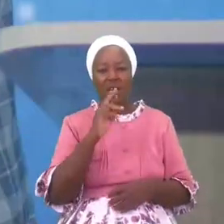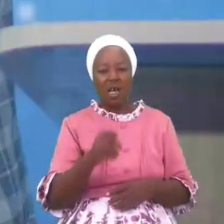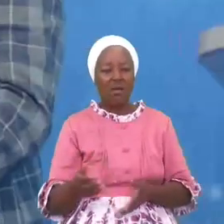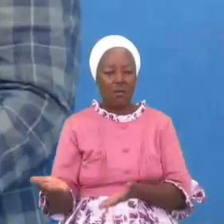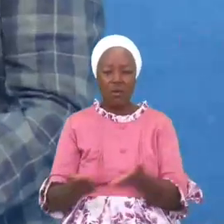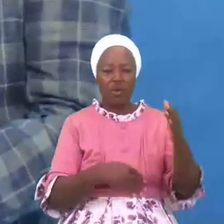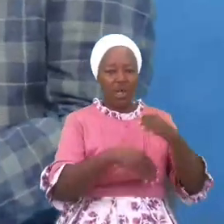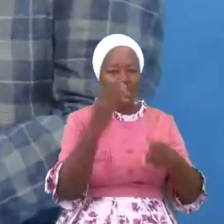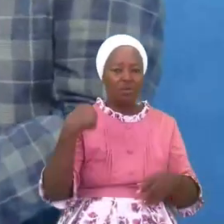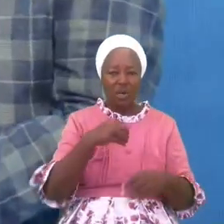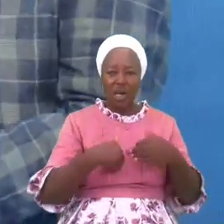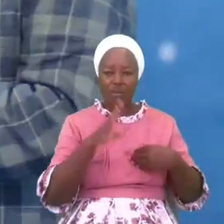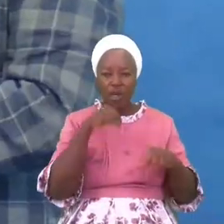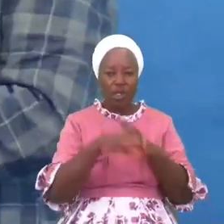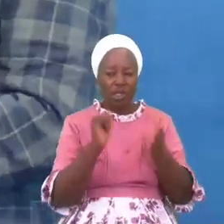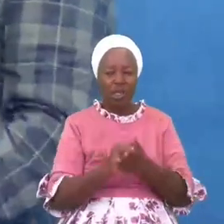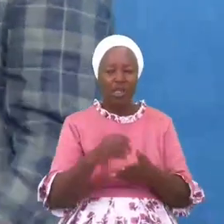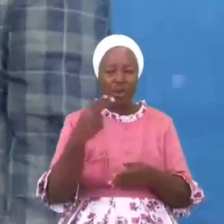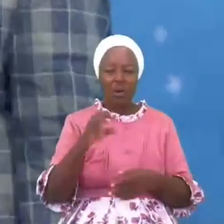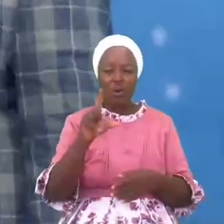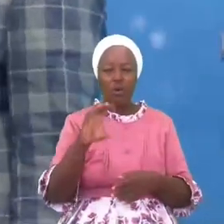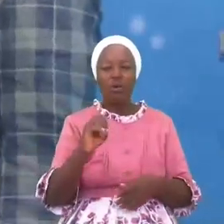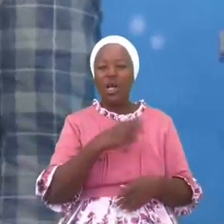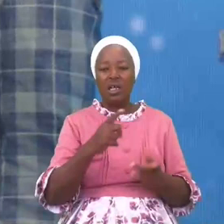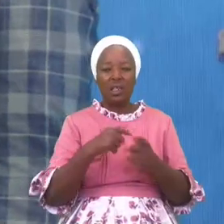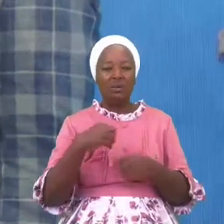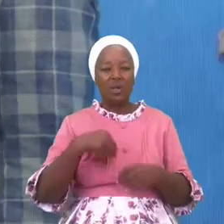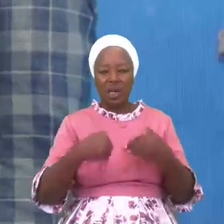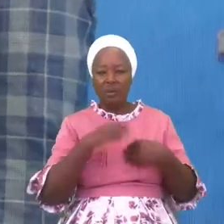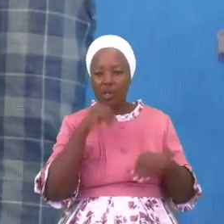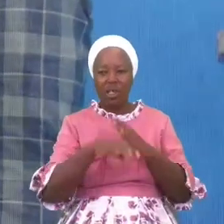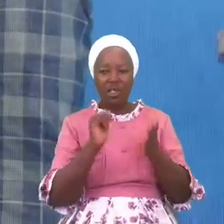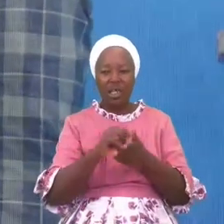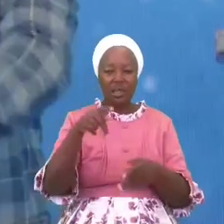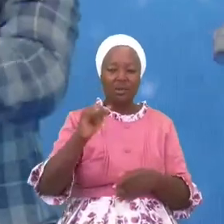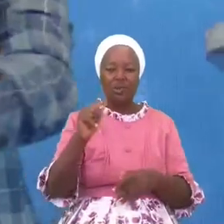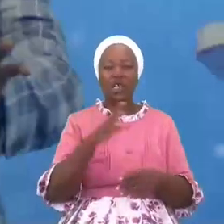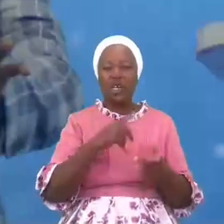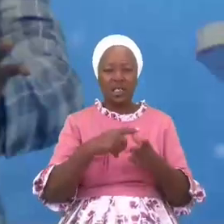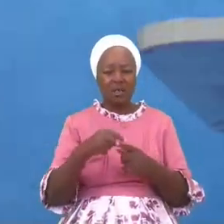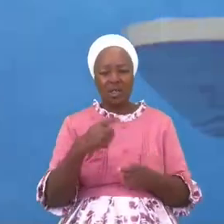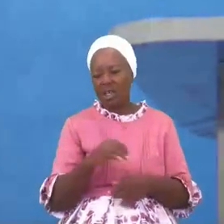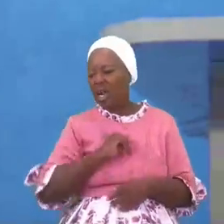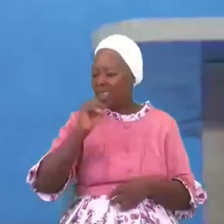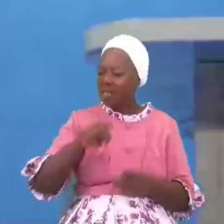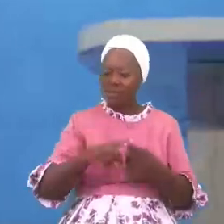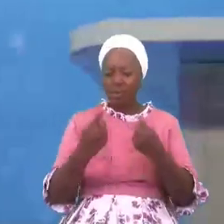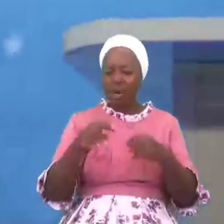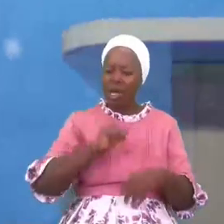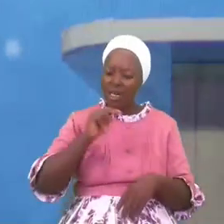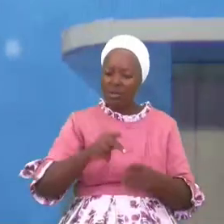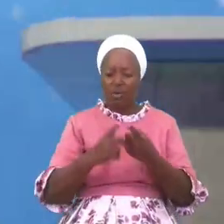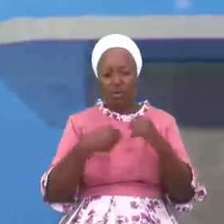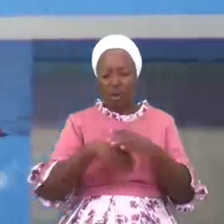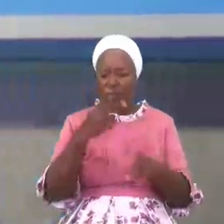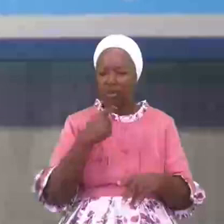fosse, nous étions dans le fossé, nous étions dans le trou. Oh, je veux sortir de